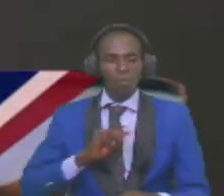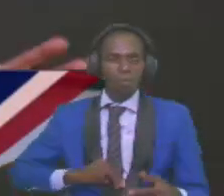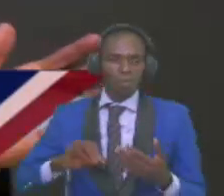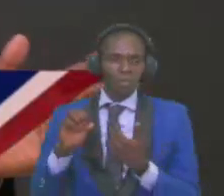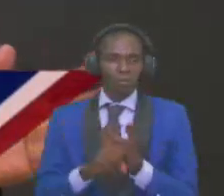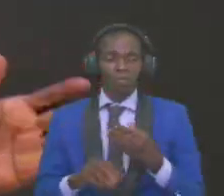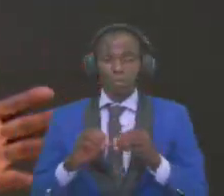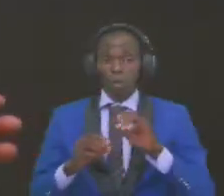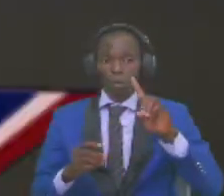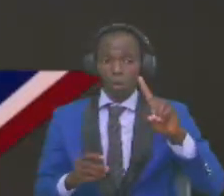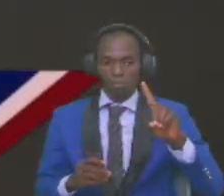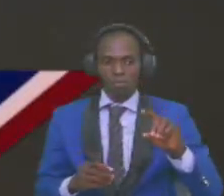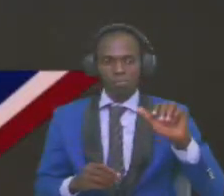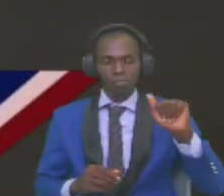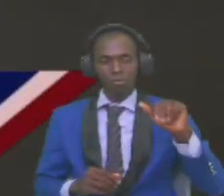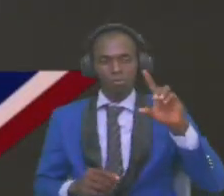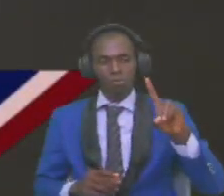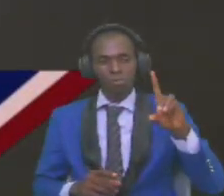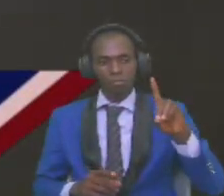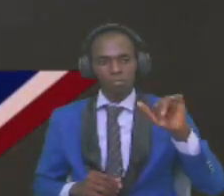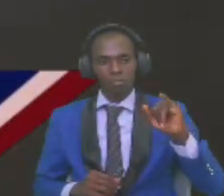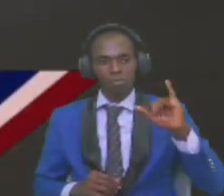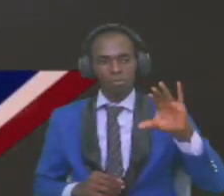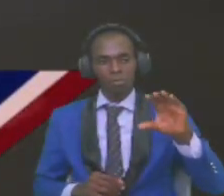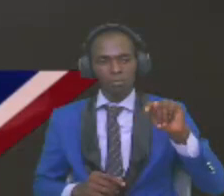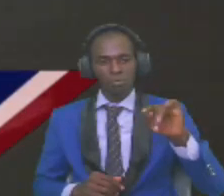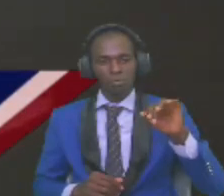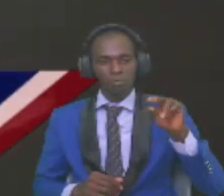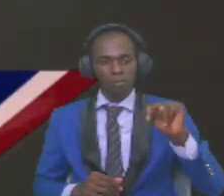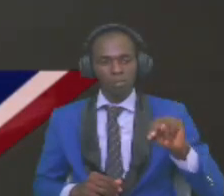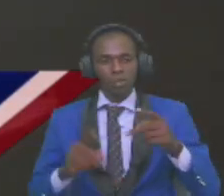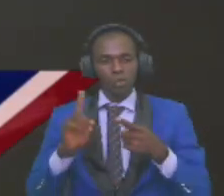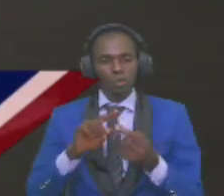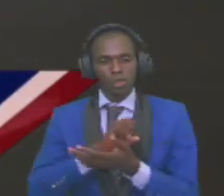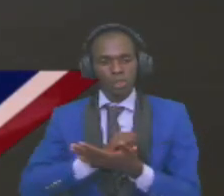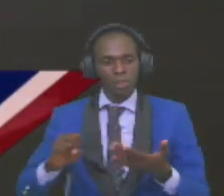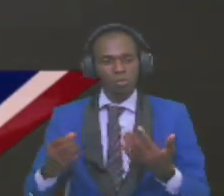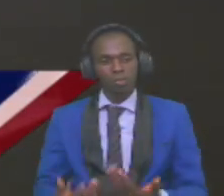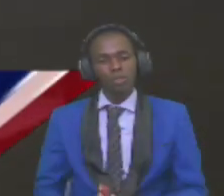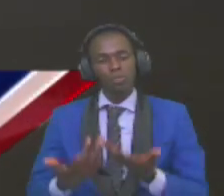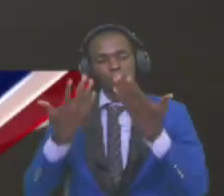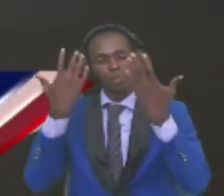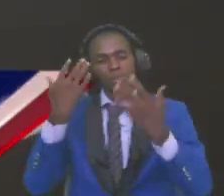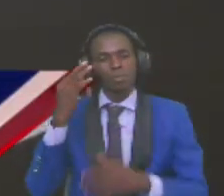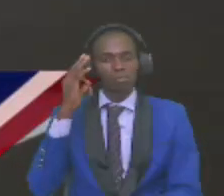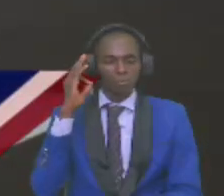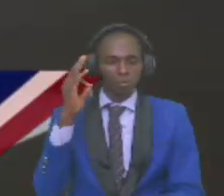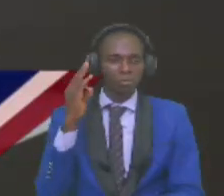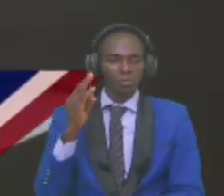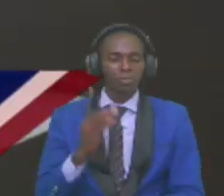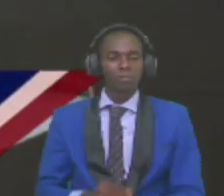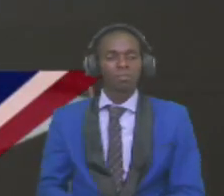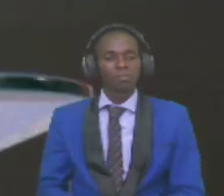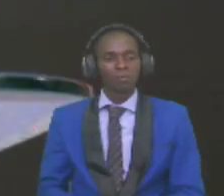la dépendance aux militaires sacrificielle dessin voyons